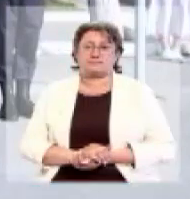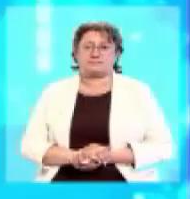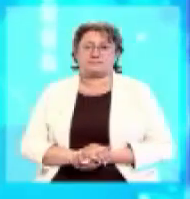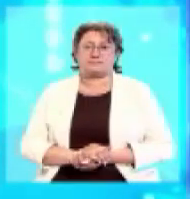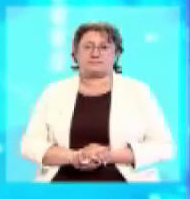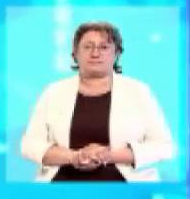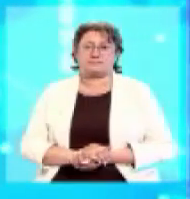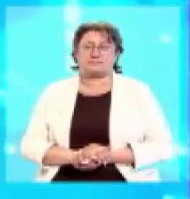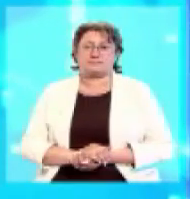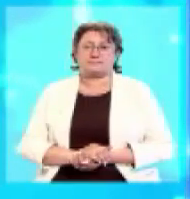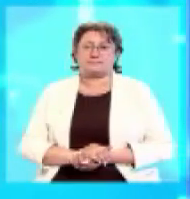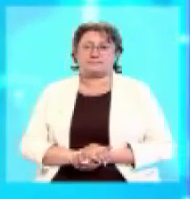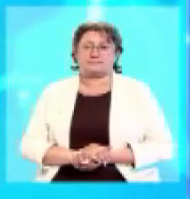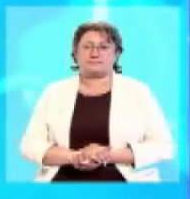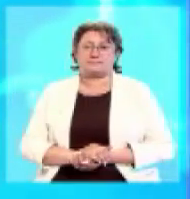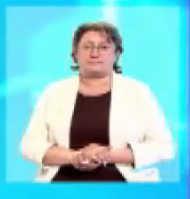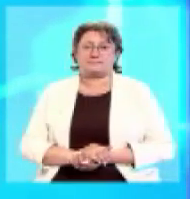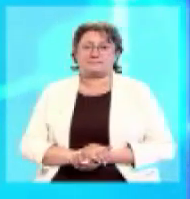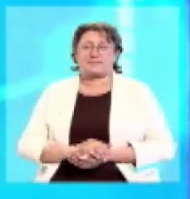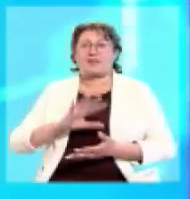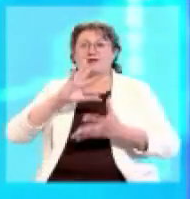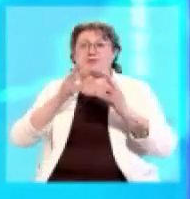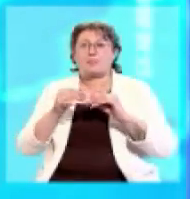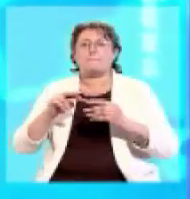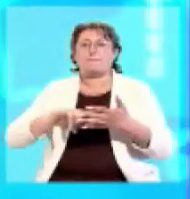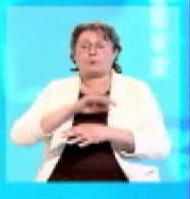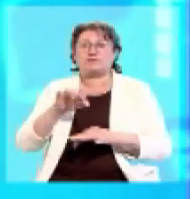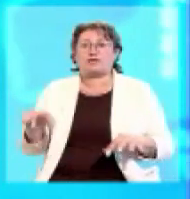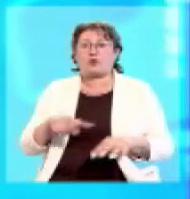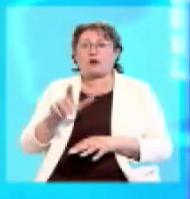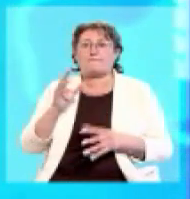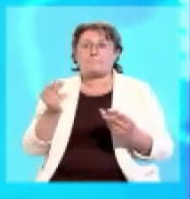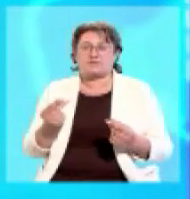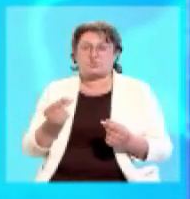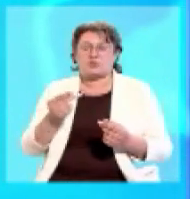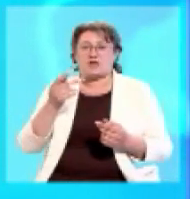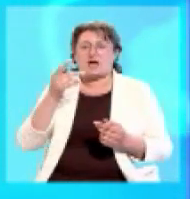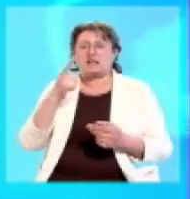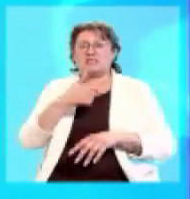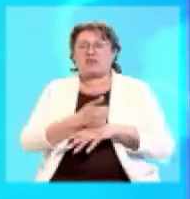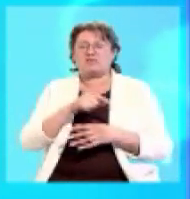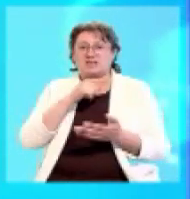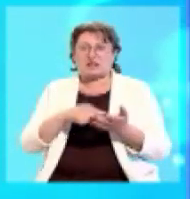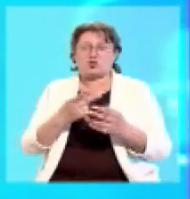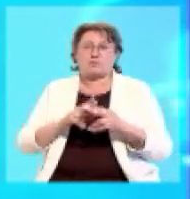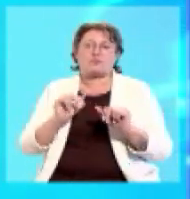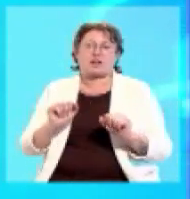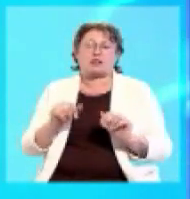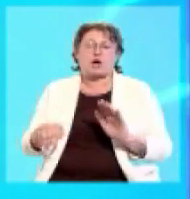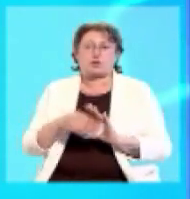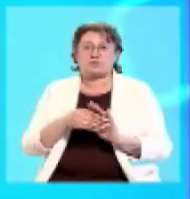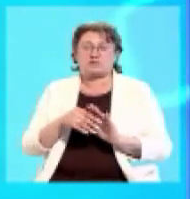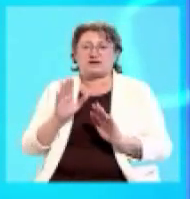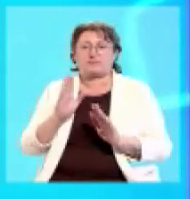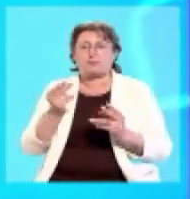Костанай. В области подвели итоги проекта «Дорога бизнесу». Одна из основных задач – это профилактика коррупции